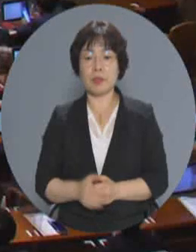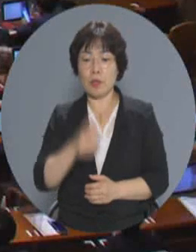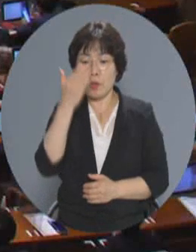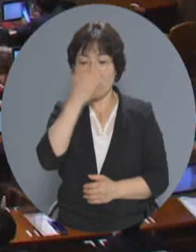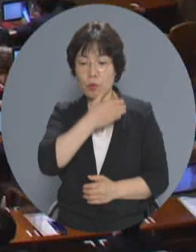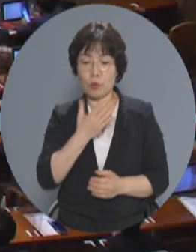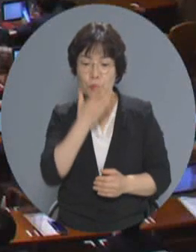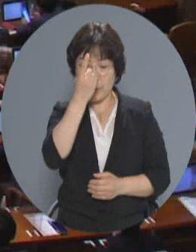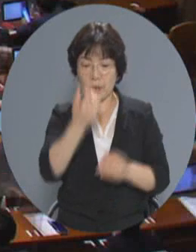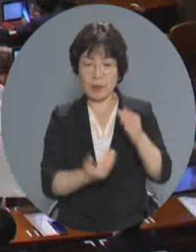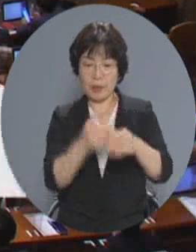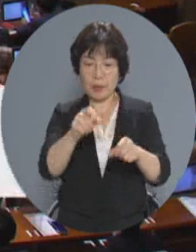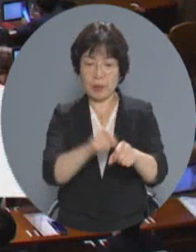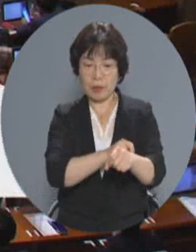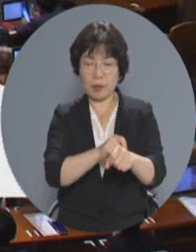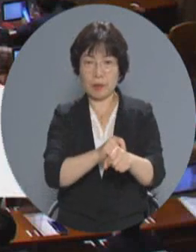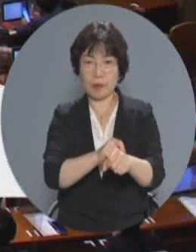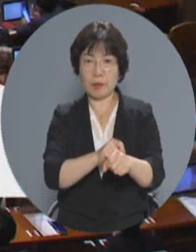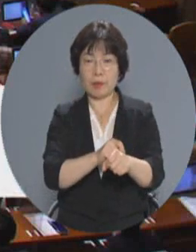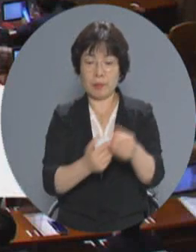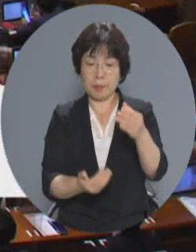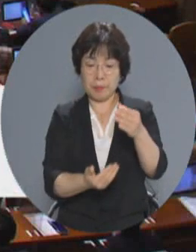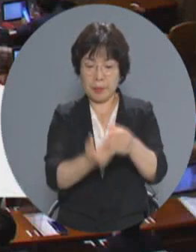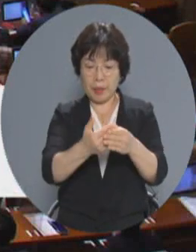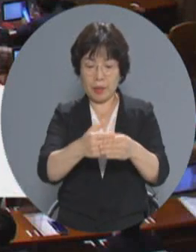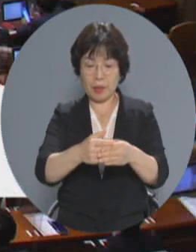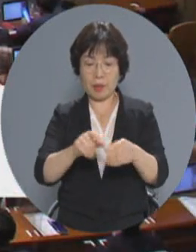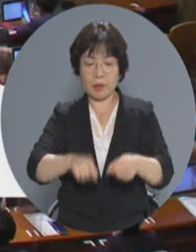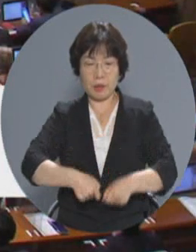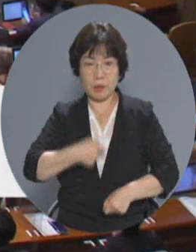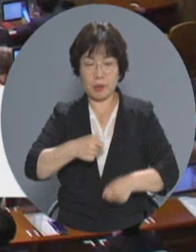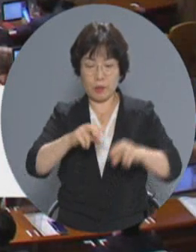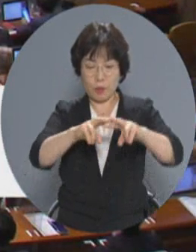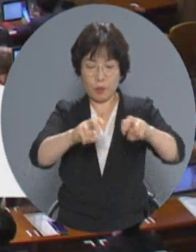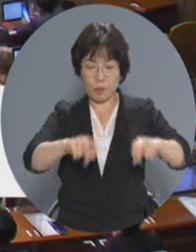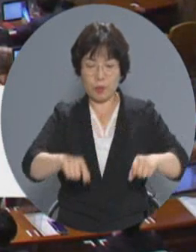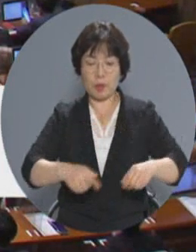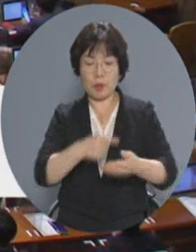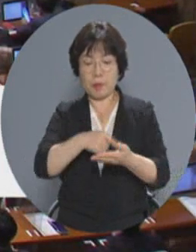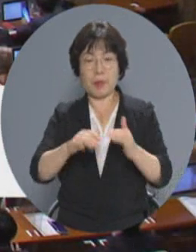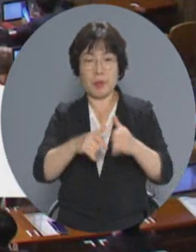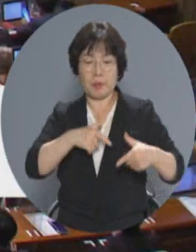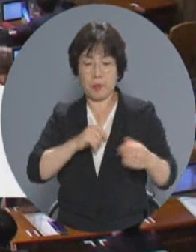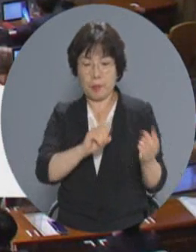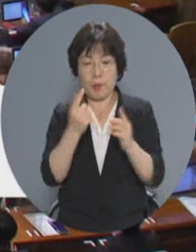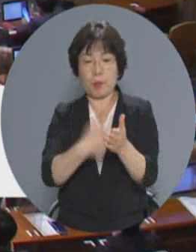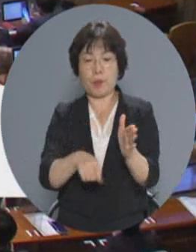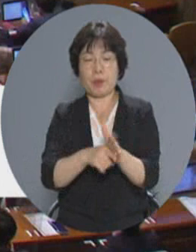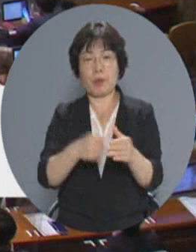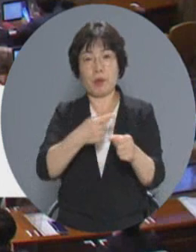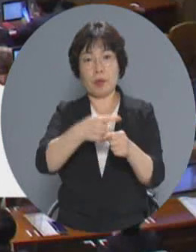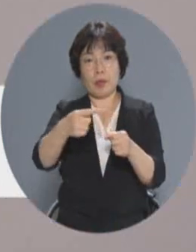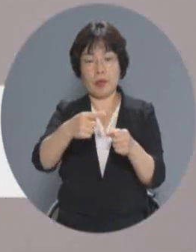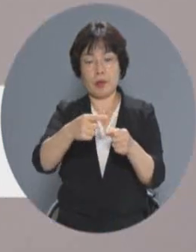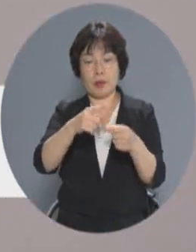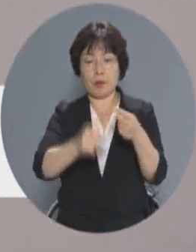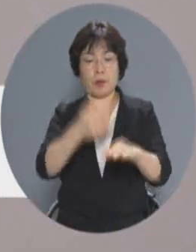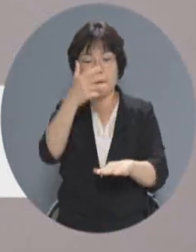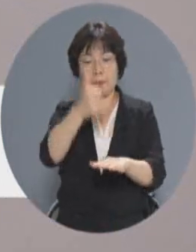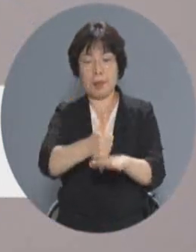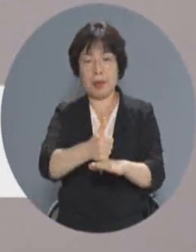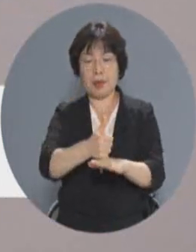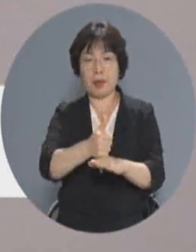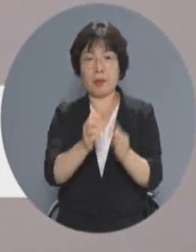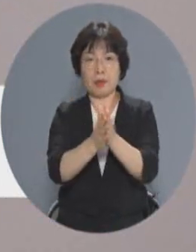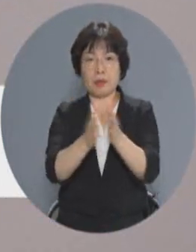여순 사건 진상규명과 희생자 명예회복을 위한 특별법이 내년 1월 말부터 시행됩니다. 지난달 29일 국회를